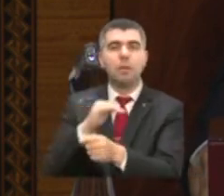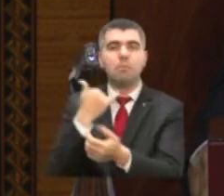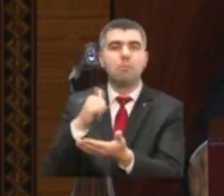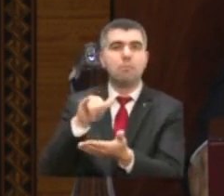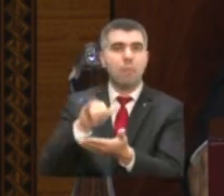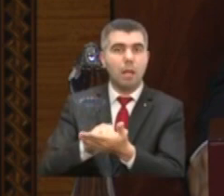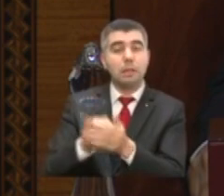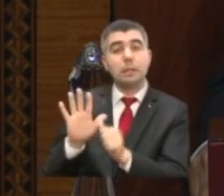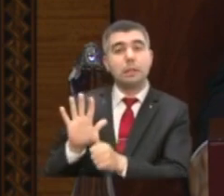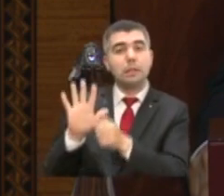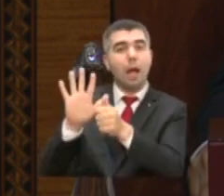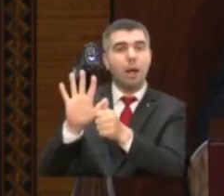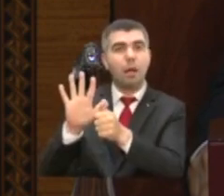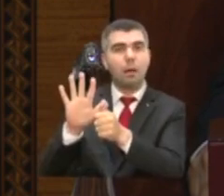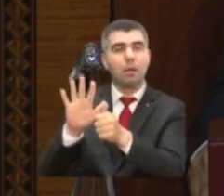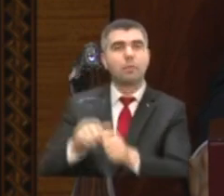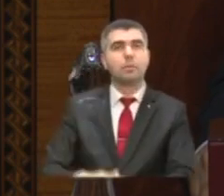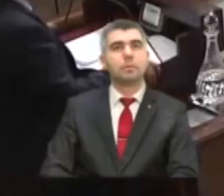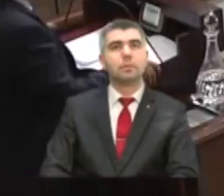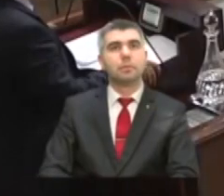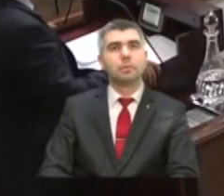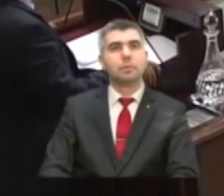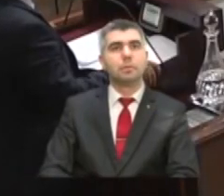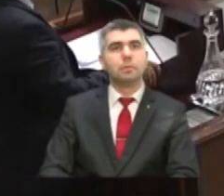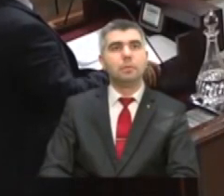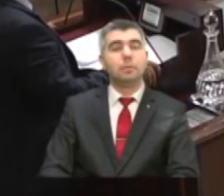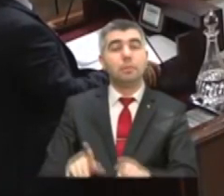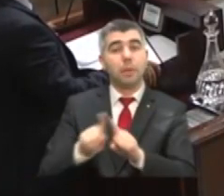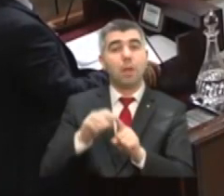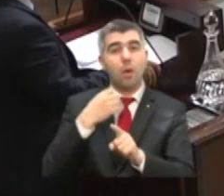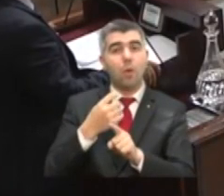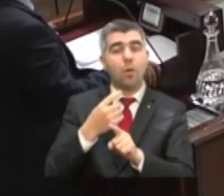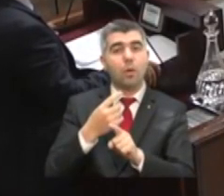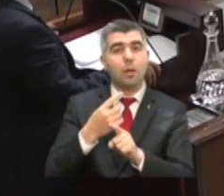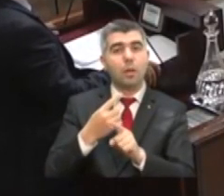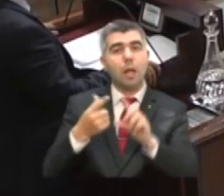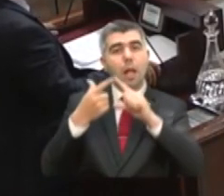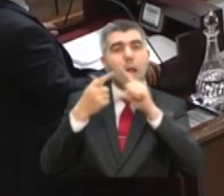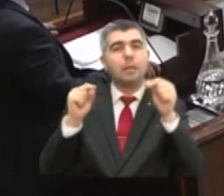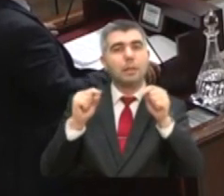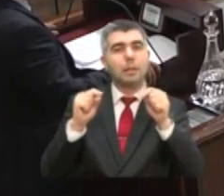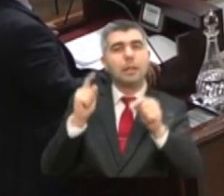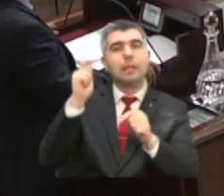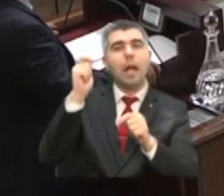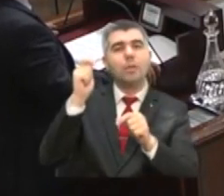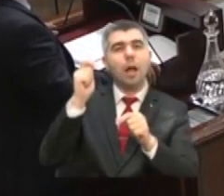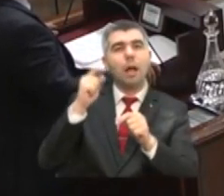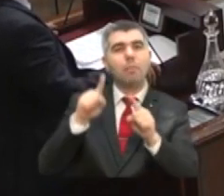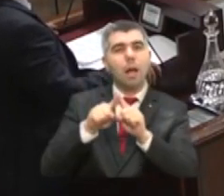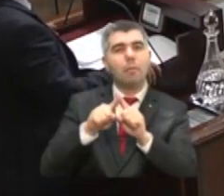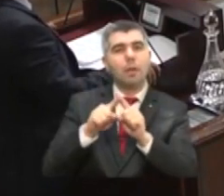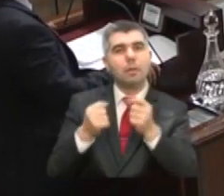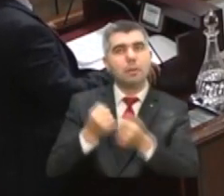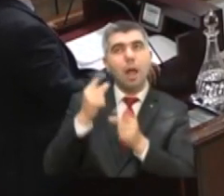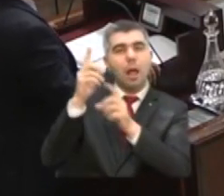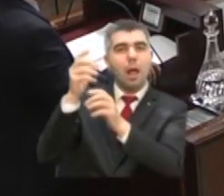6 لفريق اتحاد طنجة اللي توفوا في حادثة سير. نسأل الله لهم الرحمة